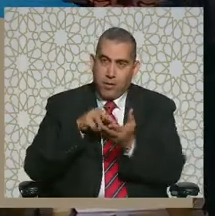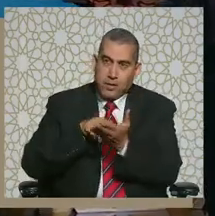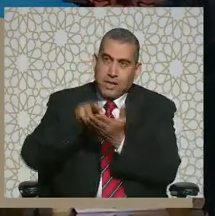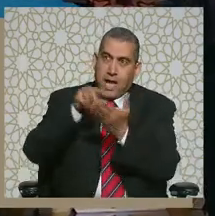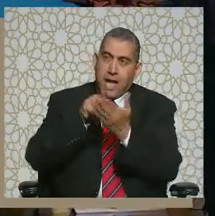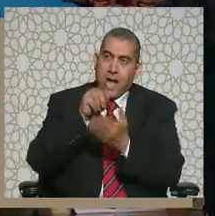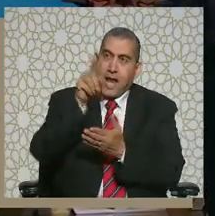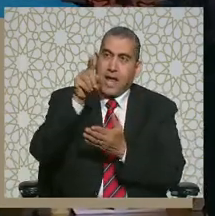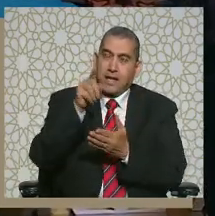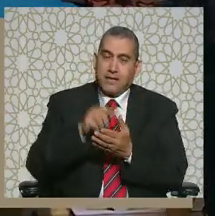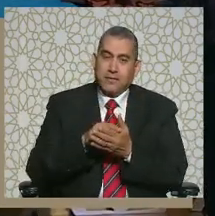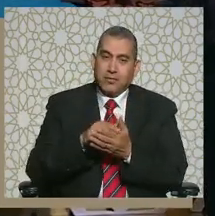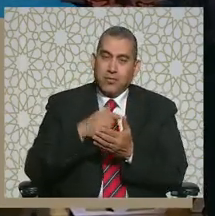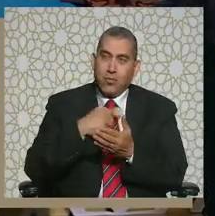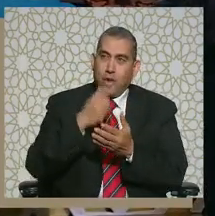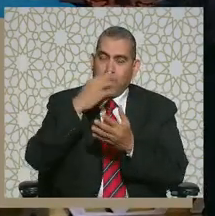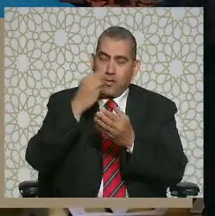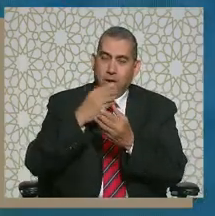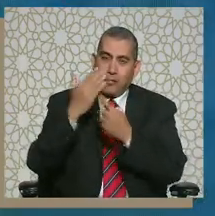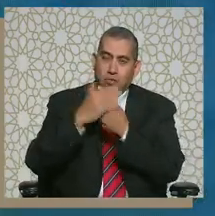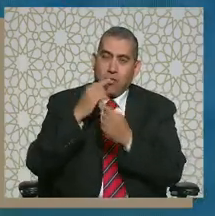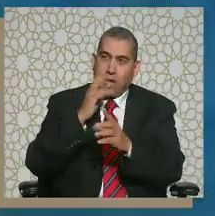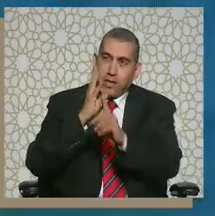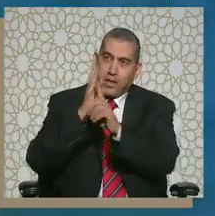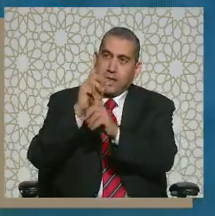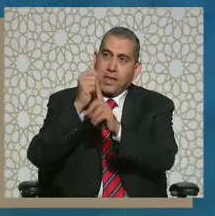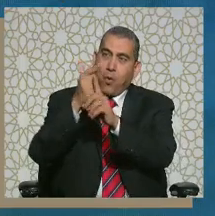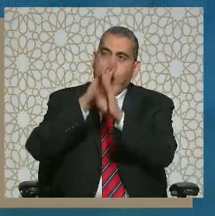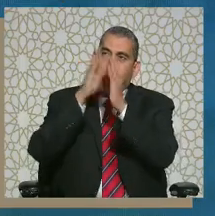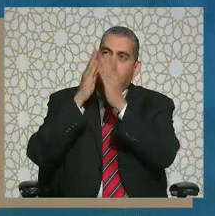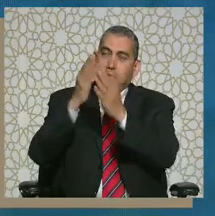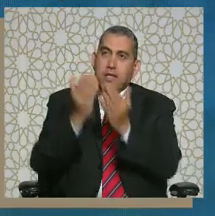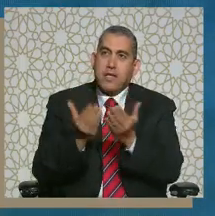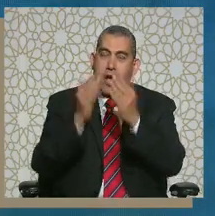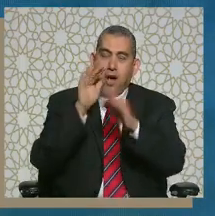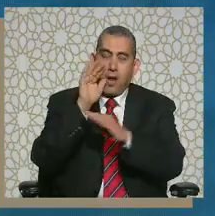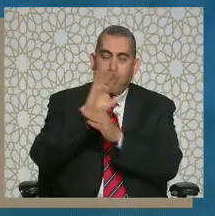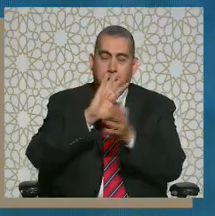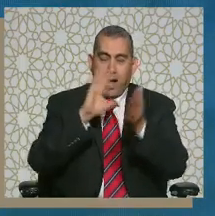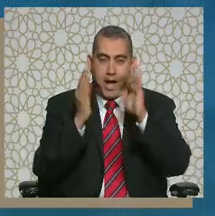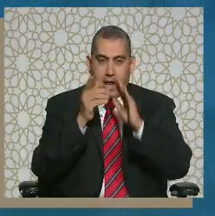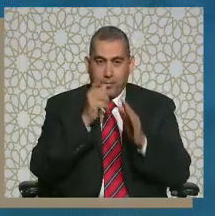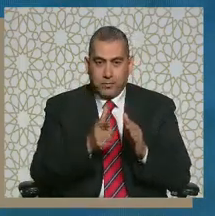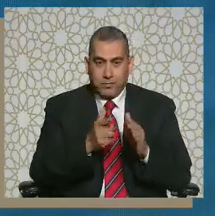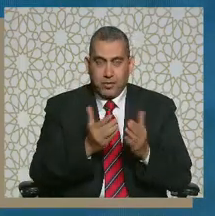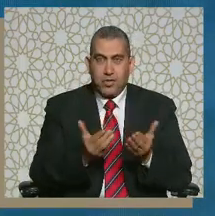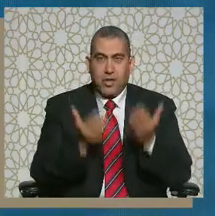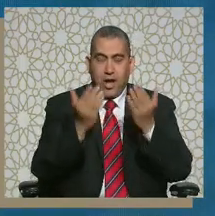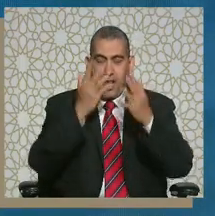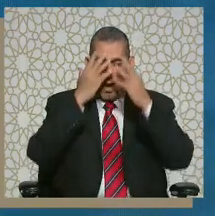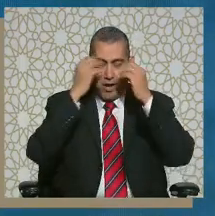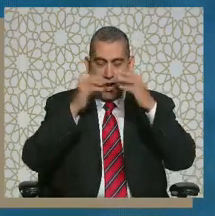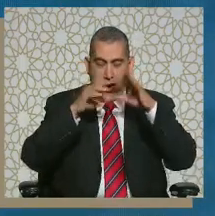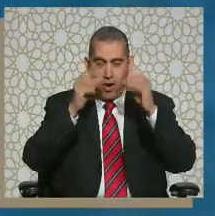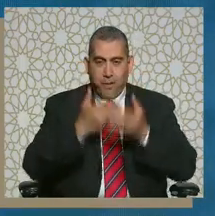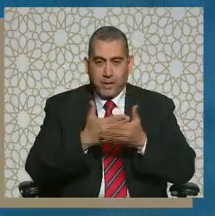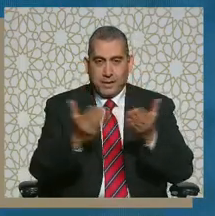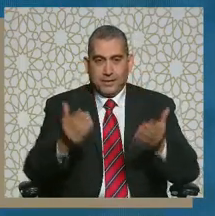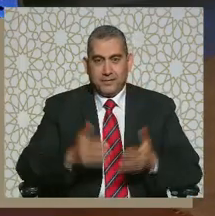اليك وحسن التوكل عليك يا رب العالمين يا اكرم